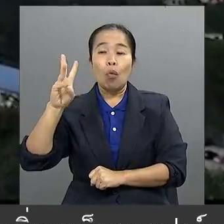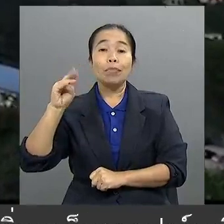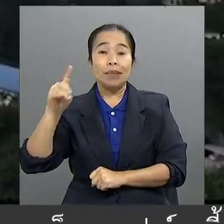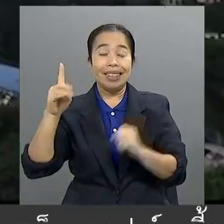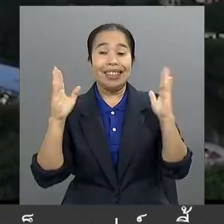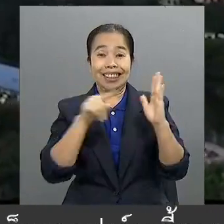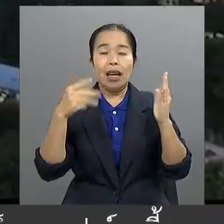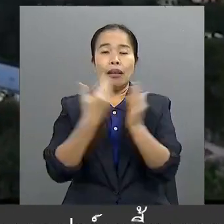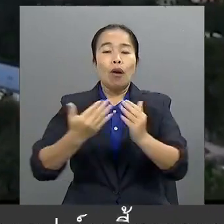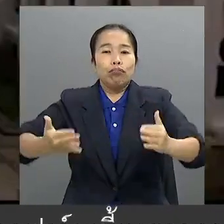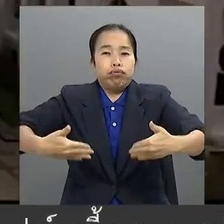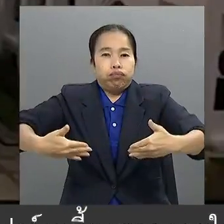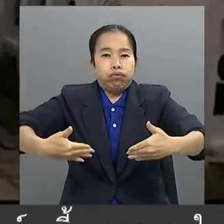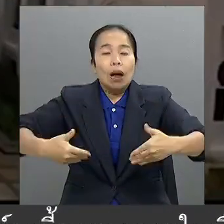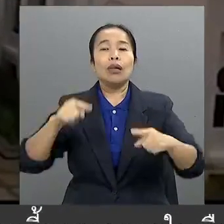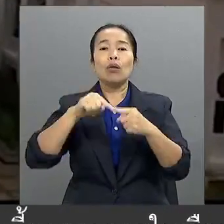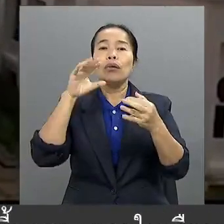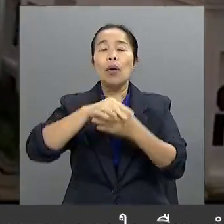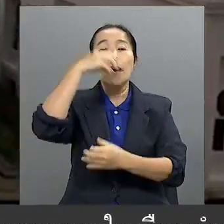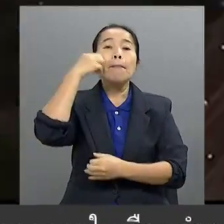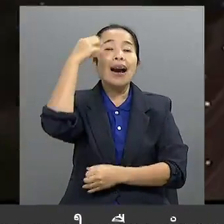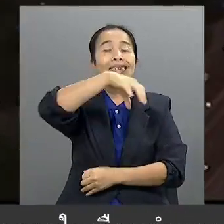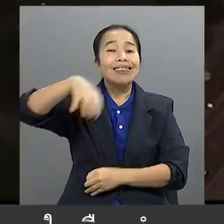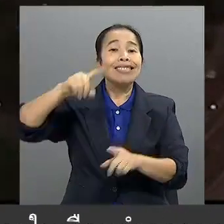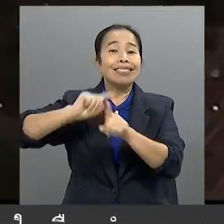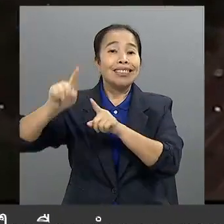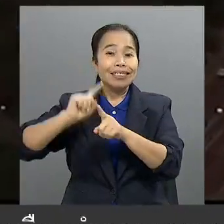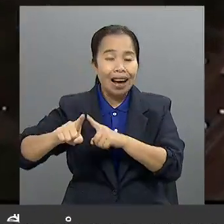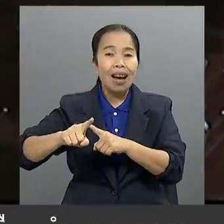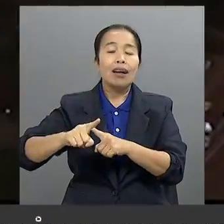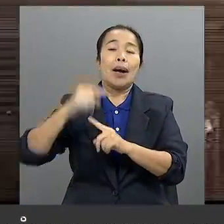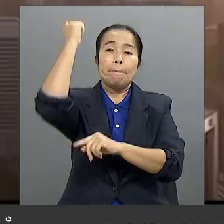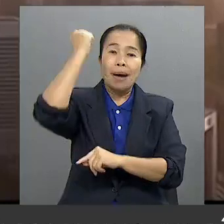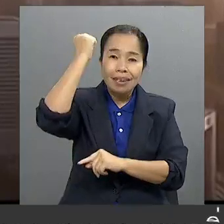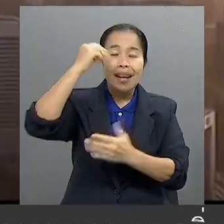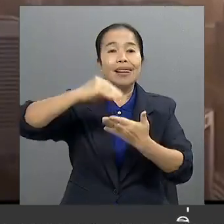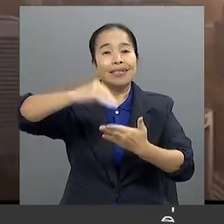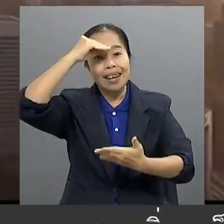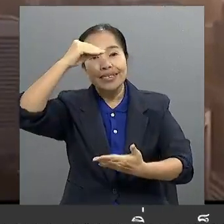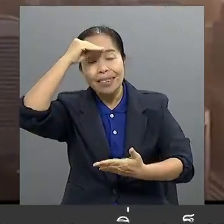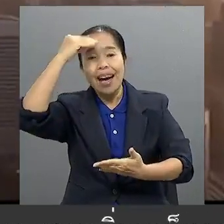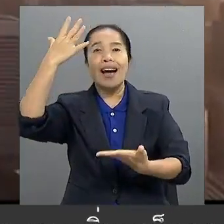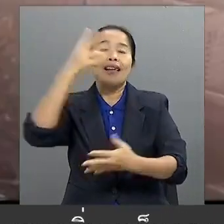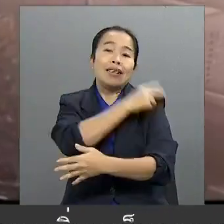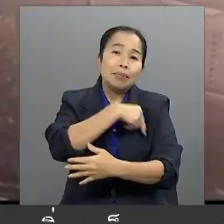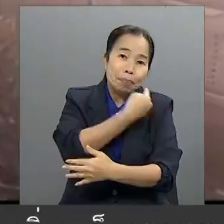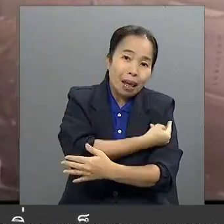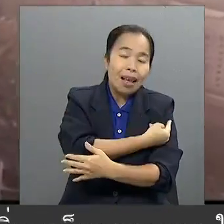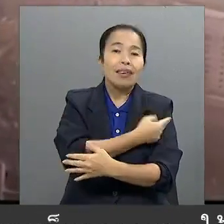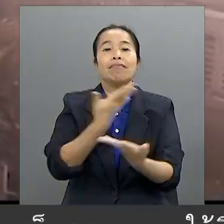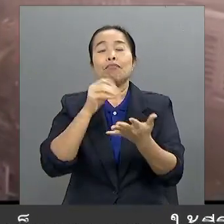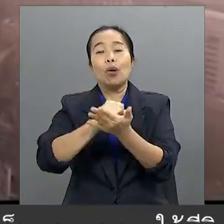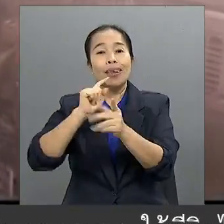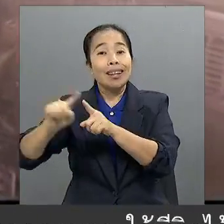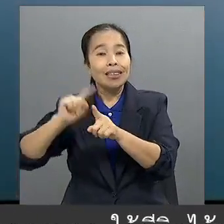ข้าสู่ธุรกิจอสังหาริมทรัพย์ยานพาหนะการศึกษาการแพทย์รวมไปถึงภาคบริการอื่นๆนะคะกว่า 40,000